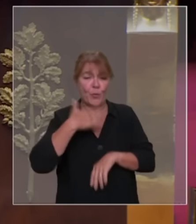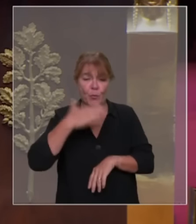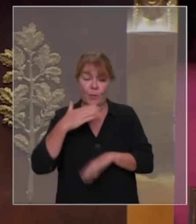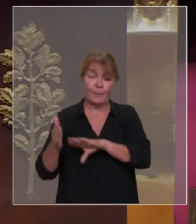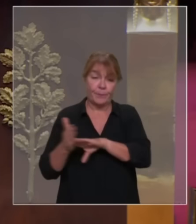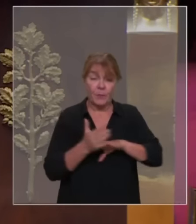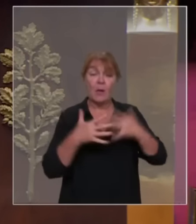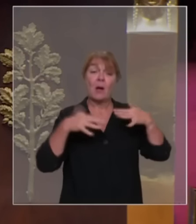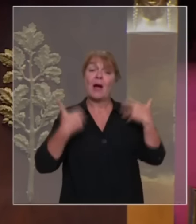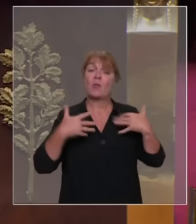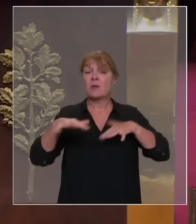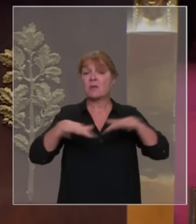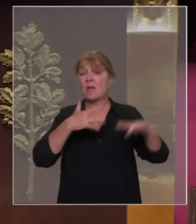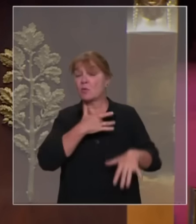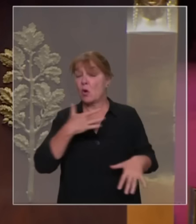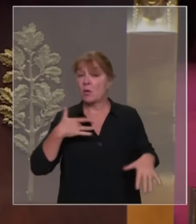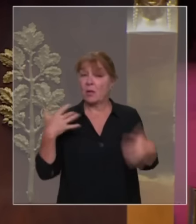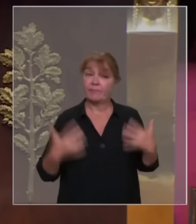notre système de santé est aussi